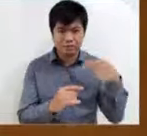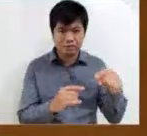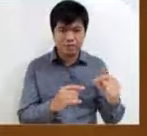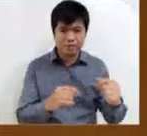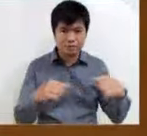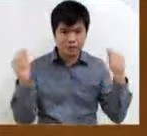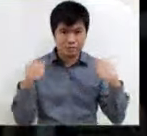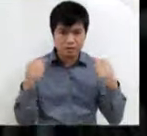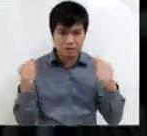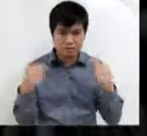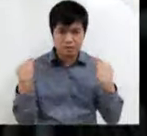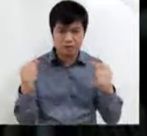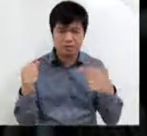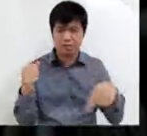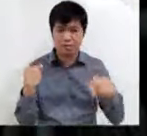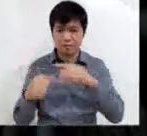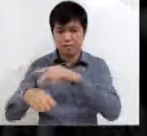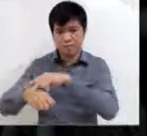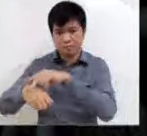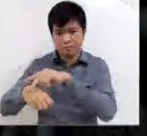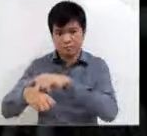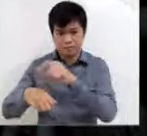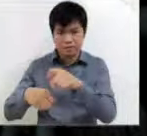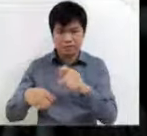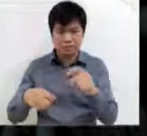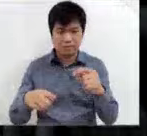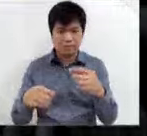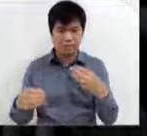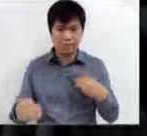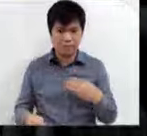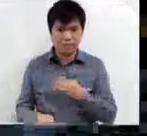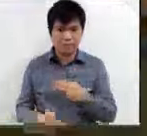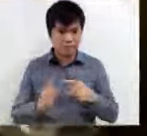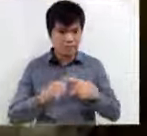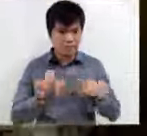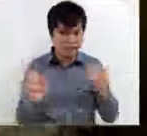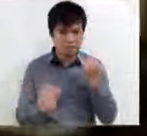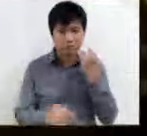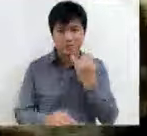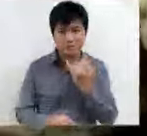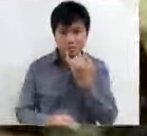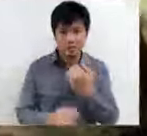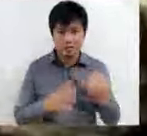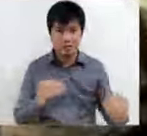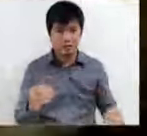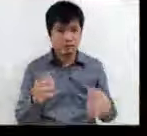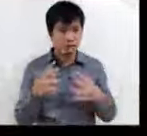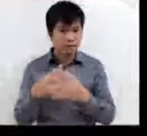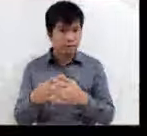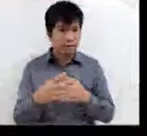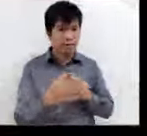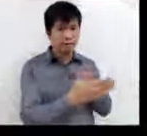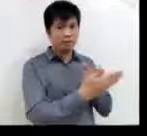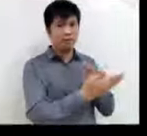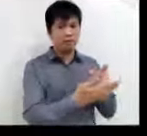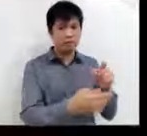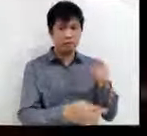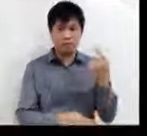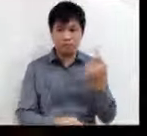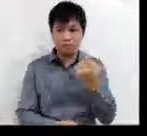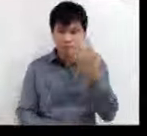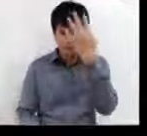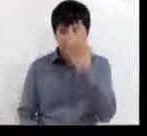permanent members. Yun nga lang, tutol dito ang Israel at Amerika. Ang mga Hamas lang daw kasi ang makikinabang.